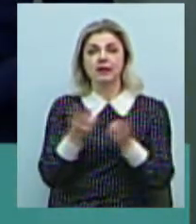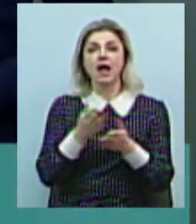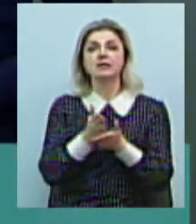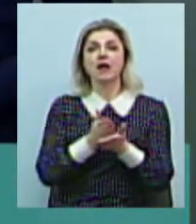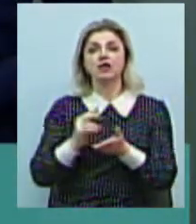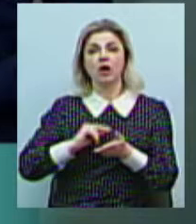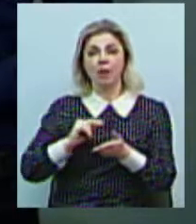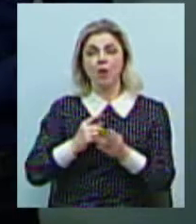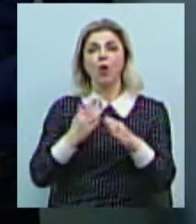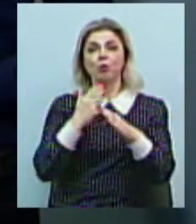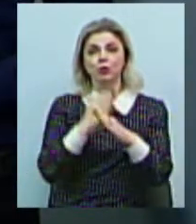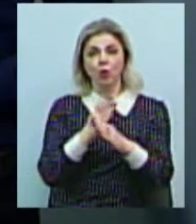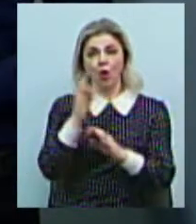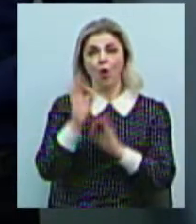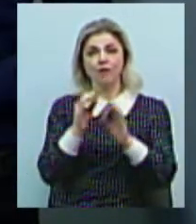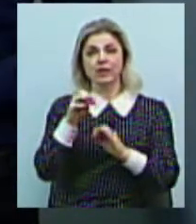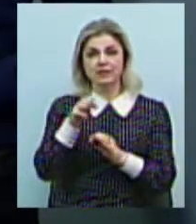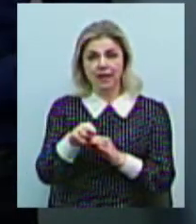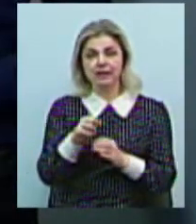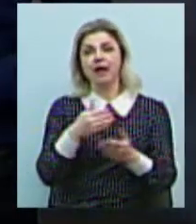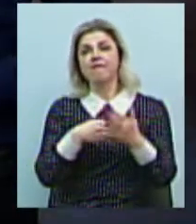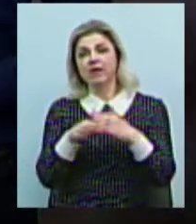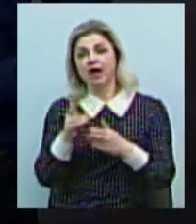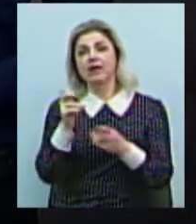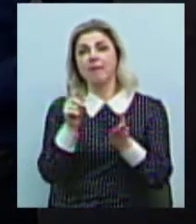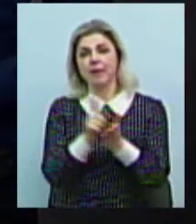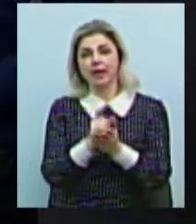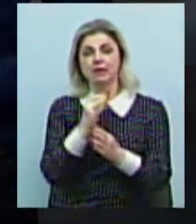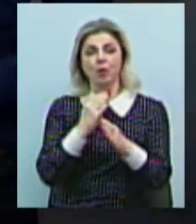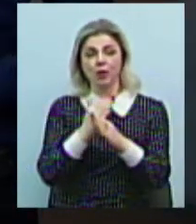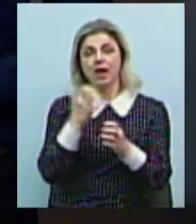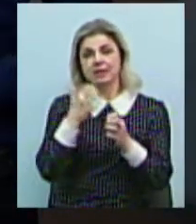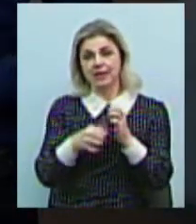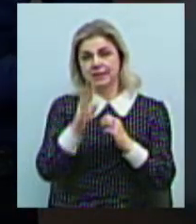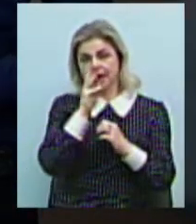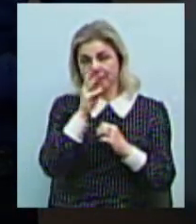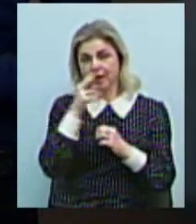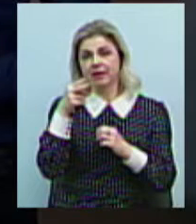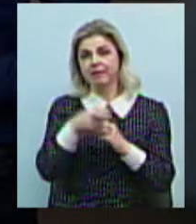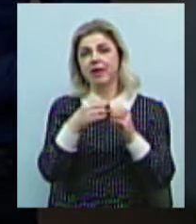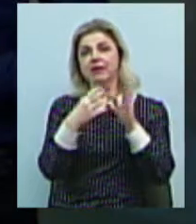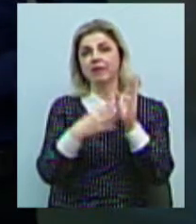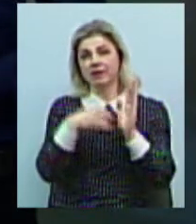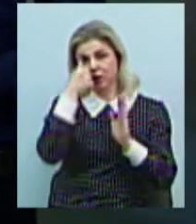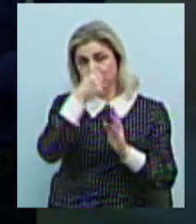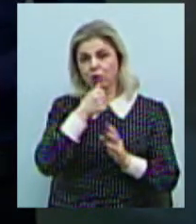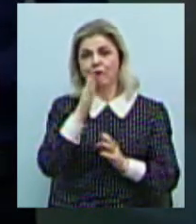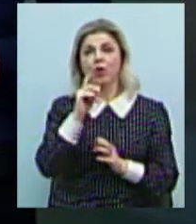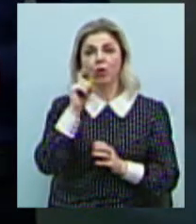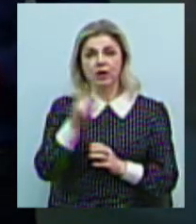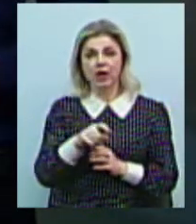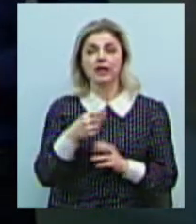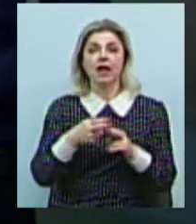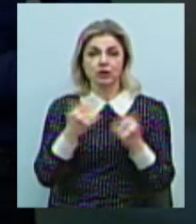на коефіцієнт середньої зарплати в рік виходу на пенсію і помножити на середню зарплату 2019-го в Україні. Нині вона